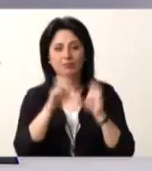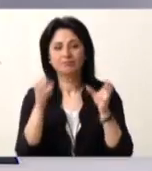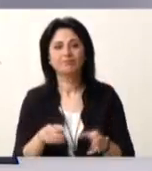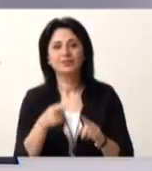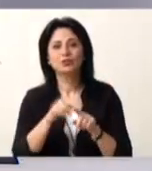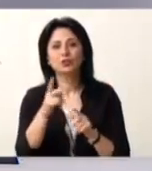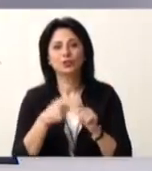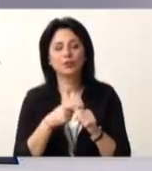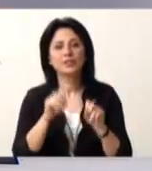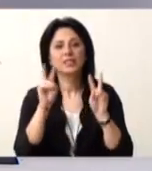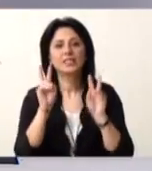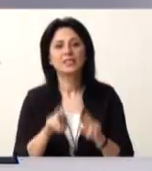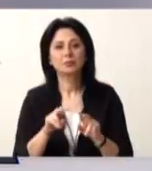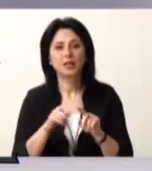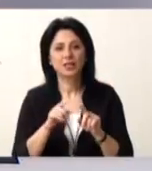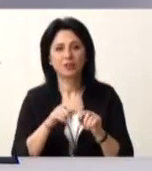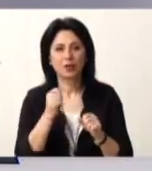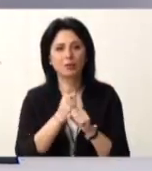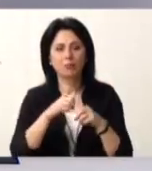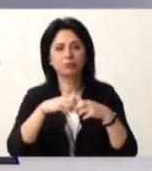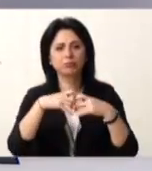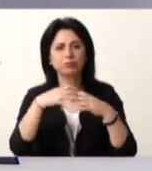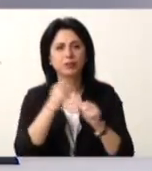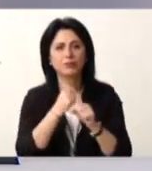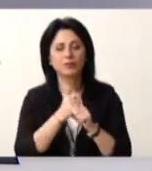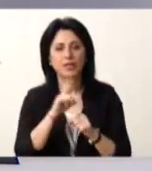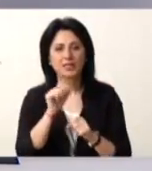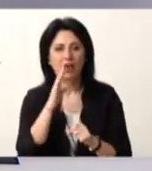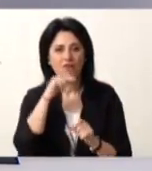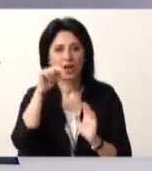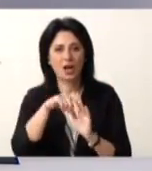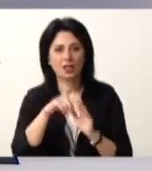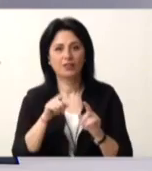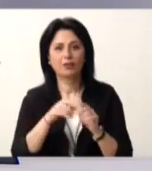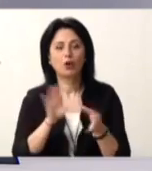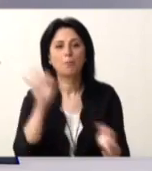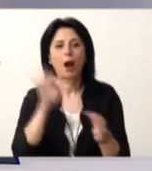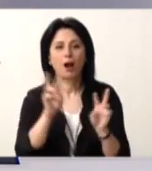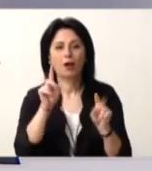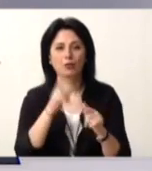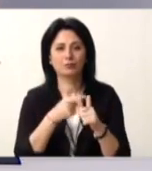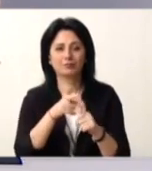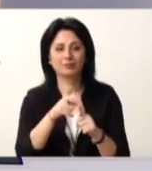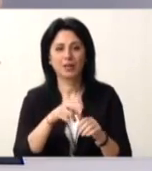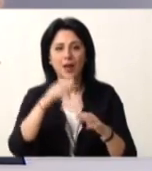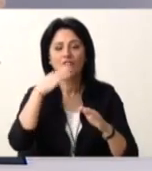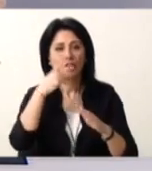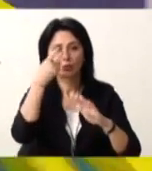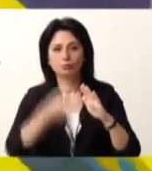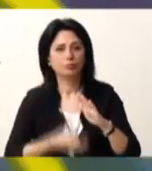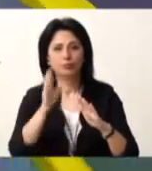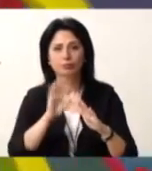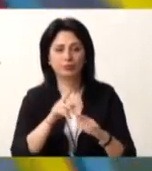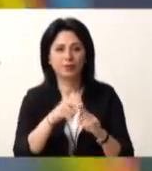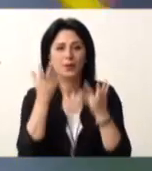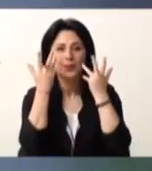მომარჯვებული, ეს არის სპეციალური კაფისგან დამზადებული აკვაერობიკის სავარჯიშო მაკარონები, ეგრეთ წოდებული. არ იძირება, ეს ძალიან ლამაზი